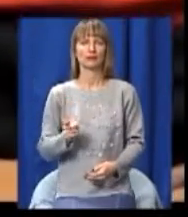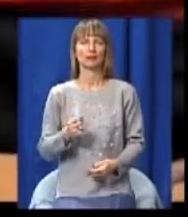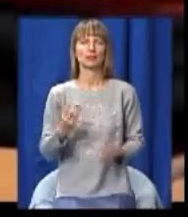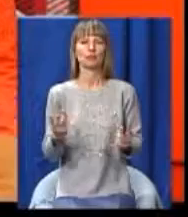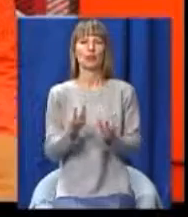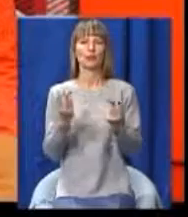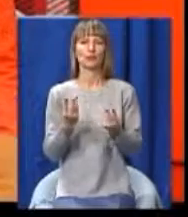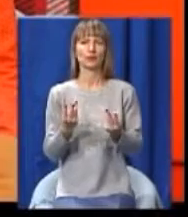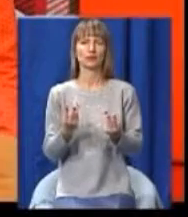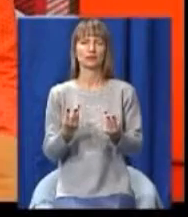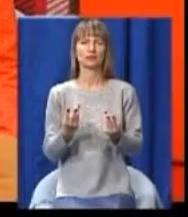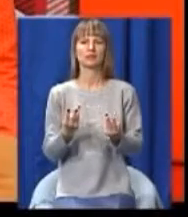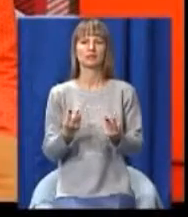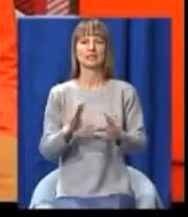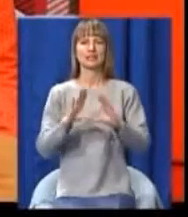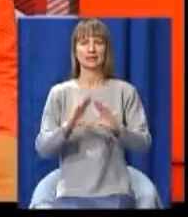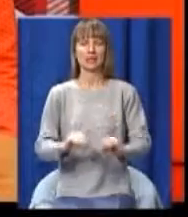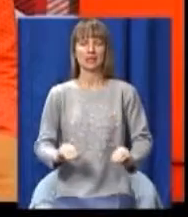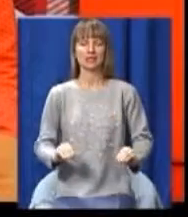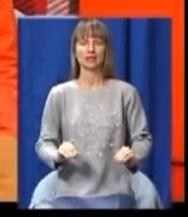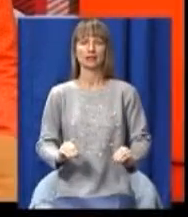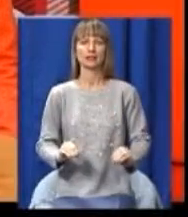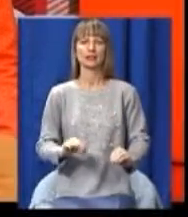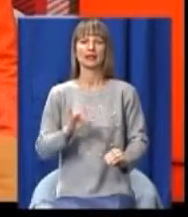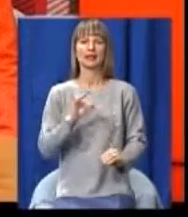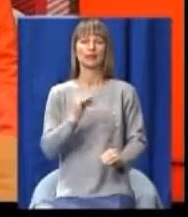полум'я. Загасили його. І